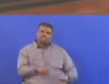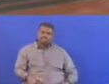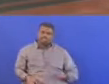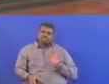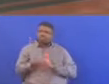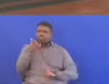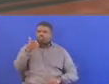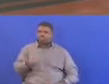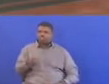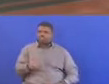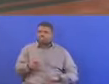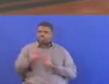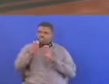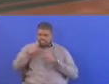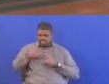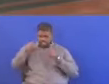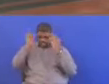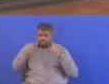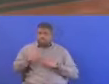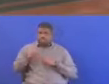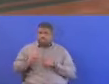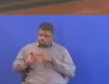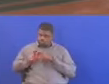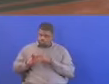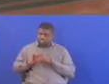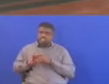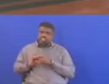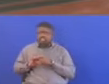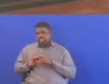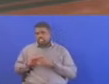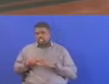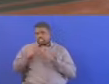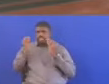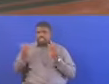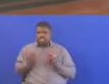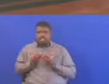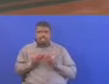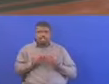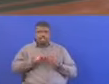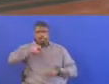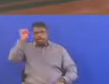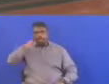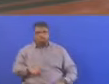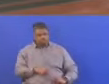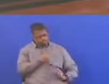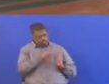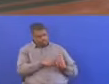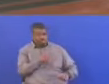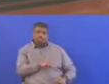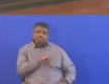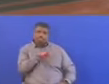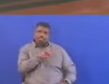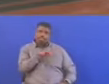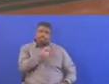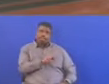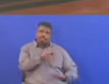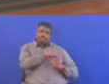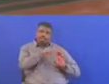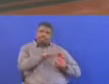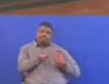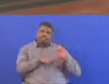. Nianze kwa kuipongeza timu ya Simba kwa kushiriki michuano ya ubingwa barani Afrika na kuchuana na miamba ya soka bara la